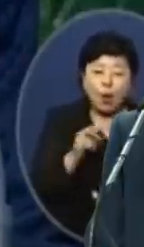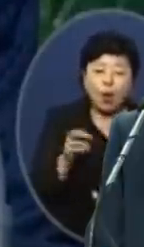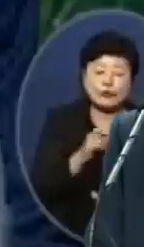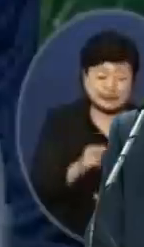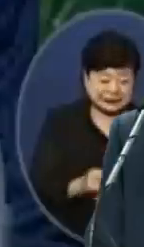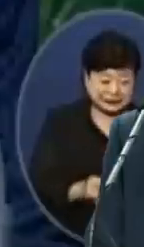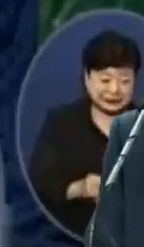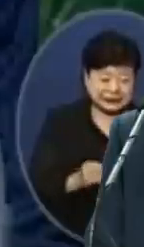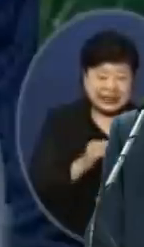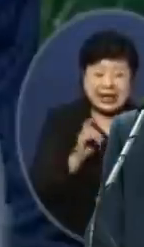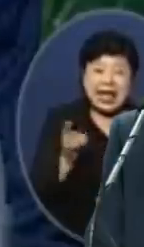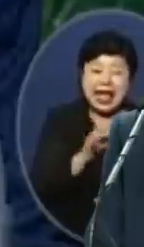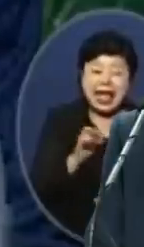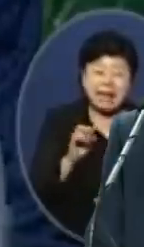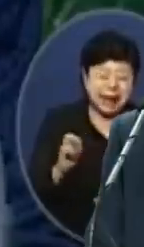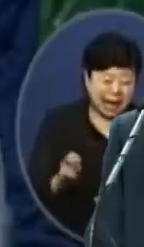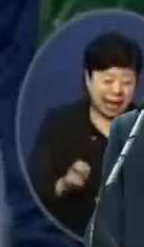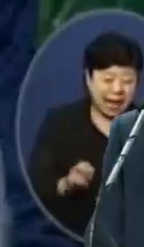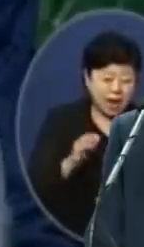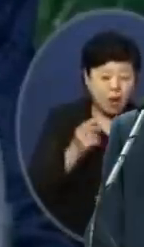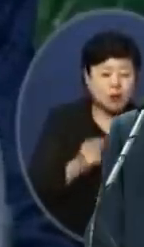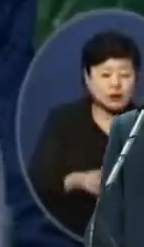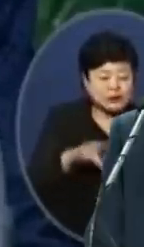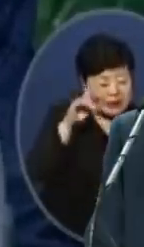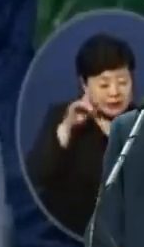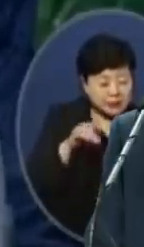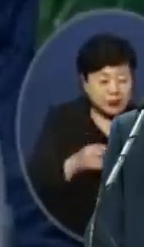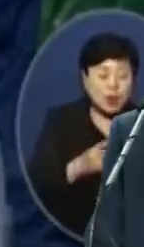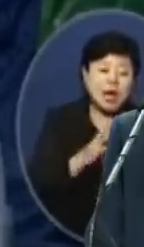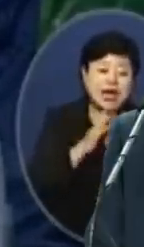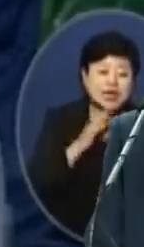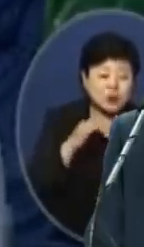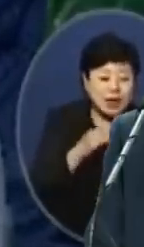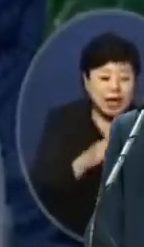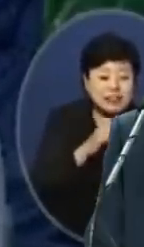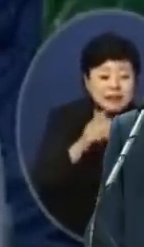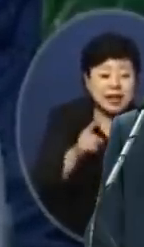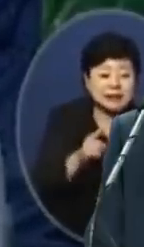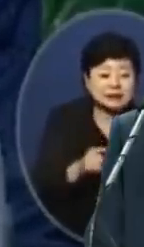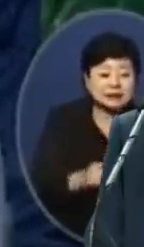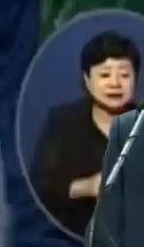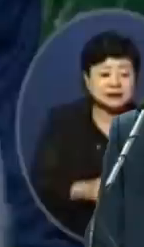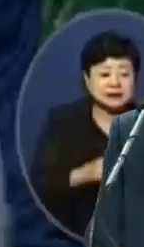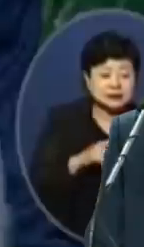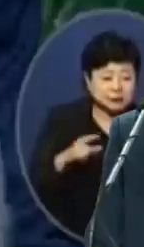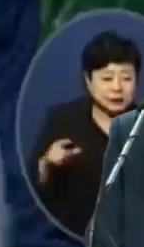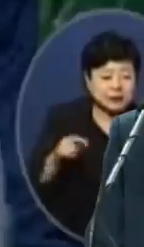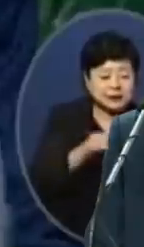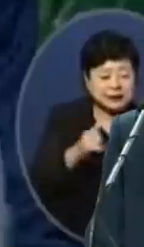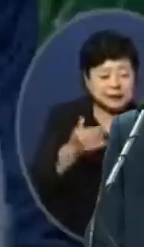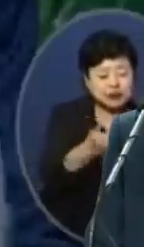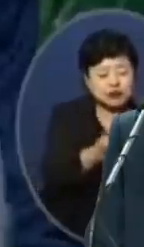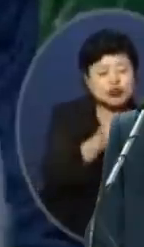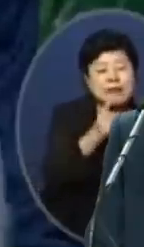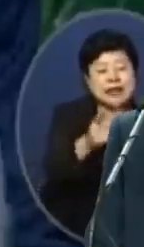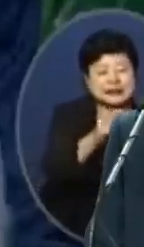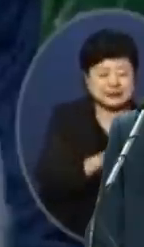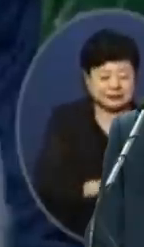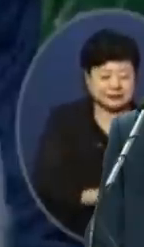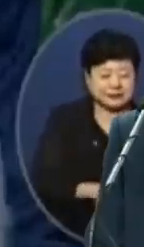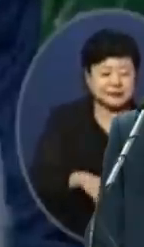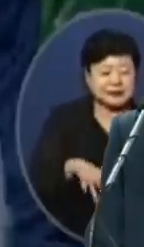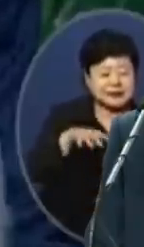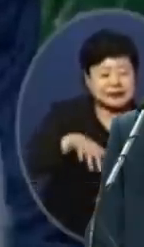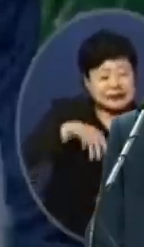차이가 있는데 로고스는 창세기부터 요한 계시록까지 우리 모든 사람에게 공평하게 주는 말씀인 것입니다.